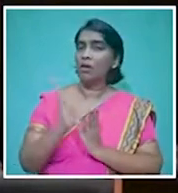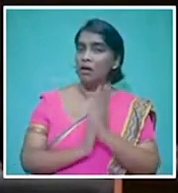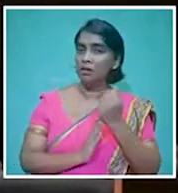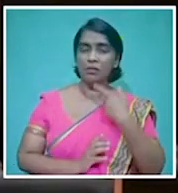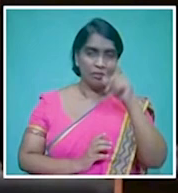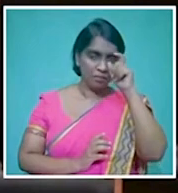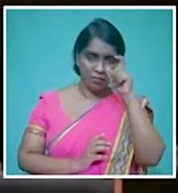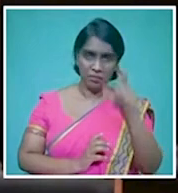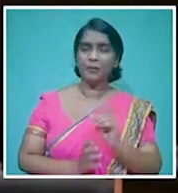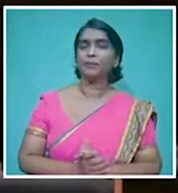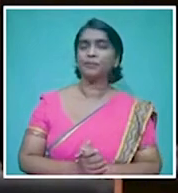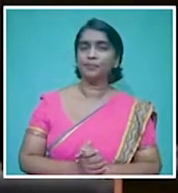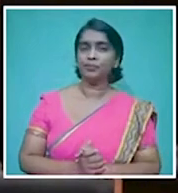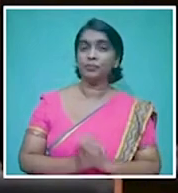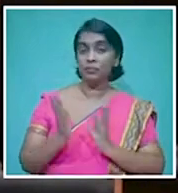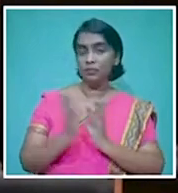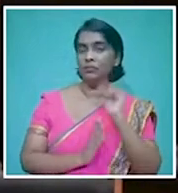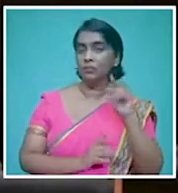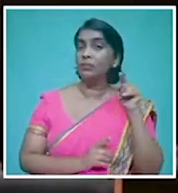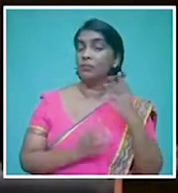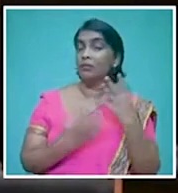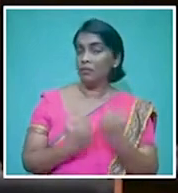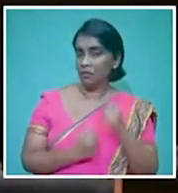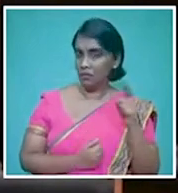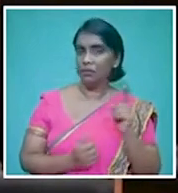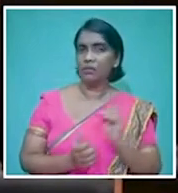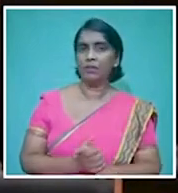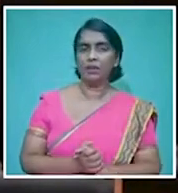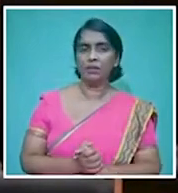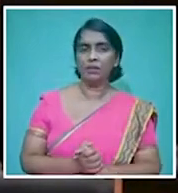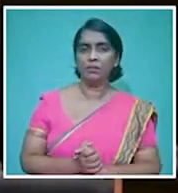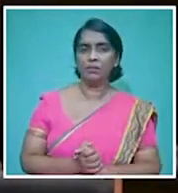ගන්න. අයිතිය තියෙනවා. ඒ හිමිකම් තියෙනවා.